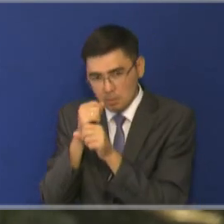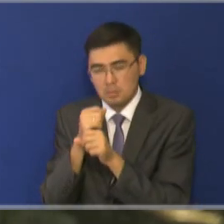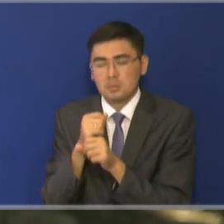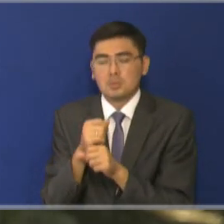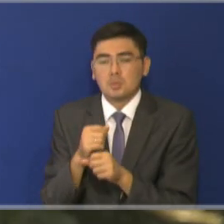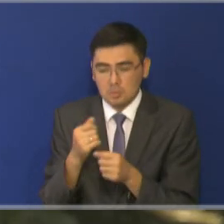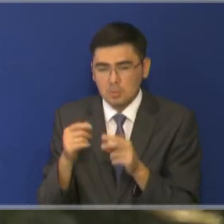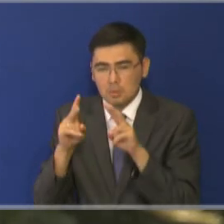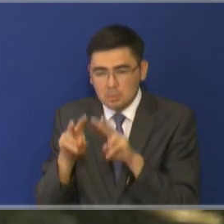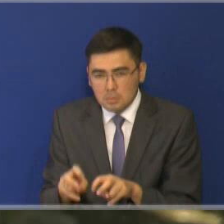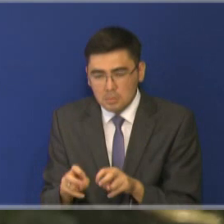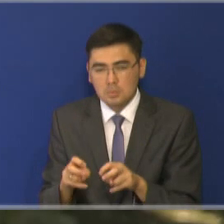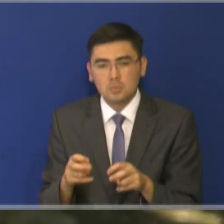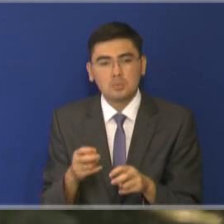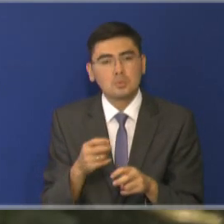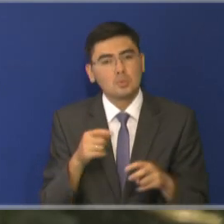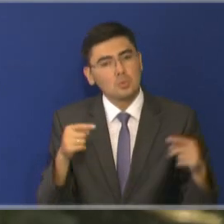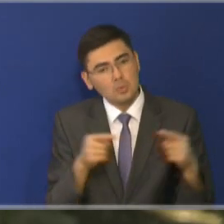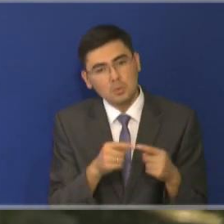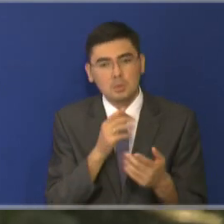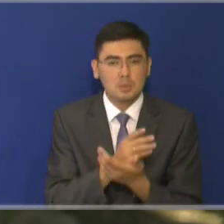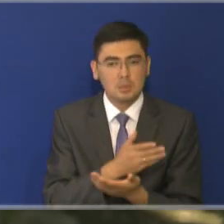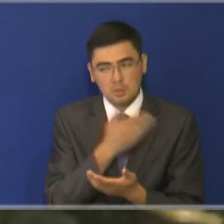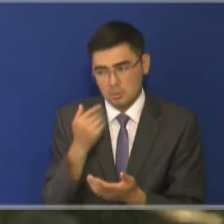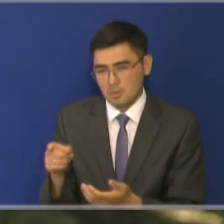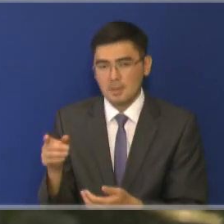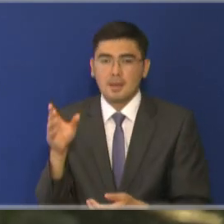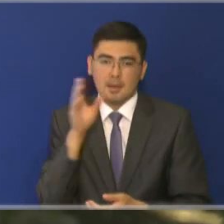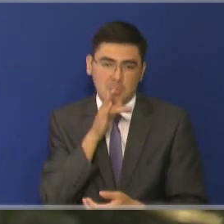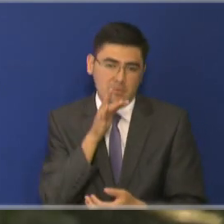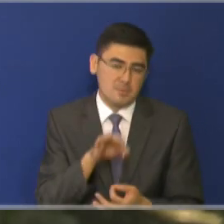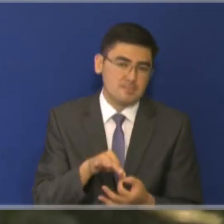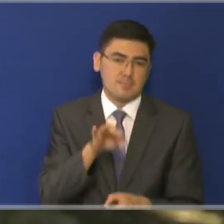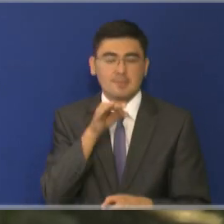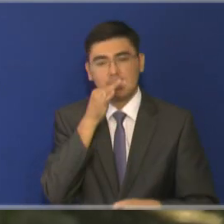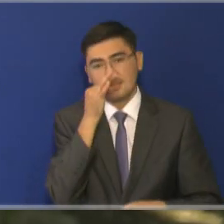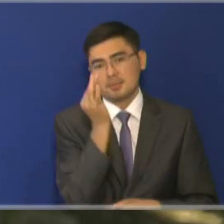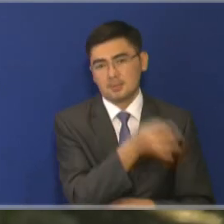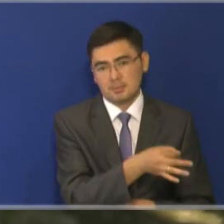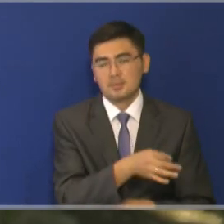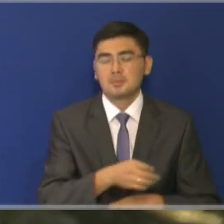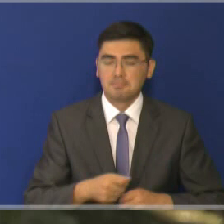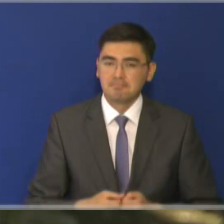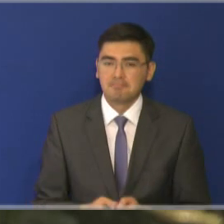үлгермей жатқан жағдайлар болған. Қазір күнделікті тапсырған